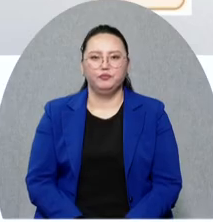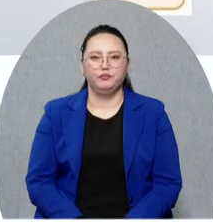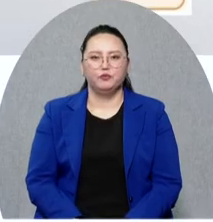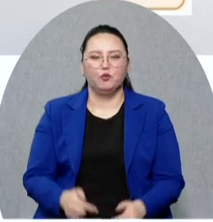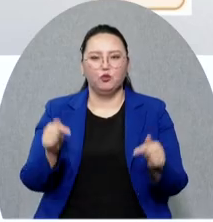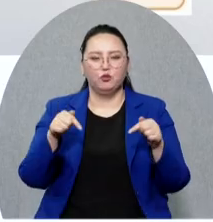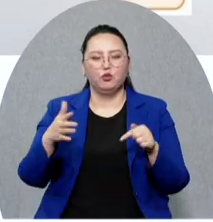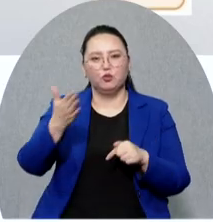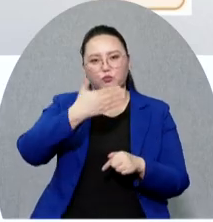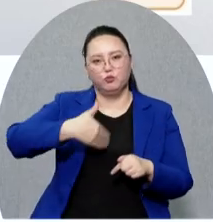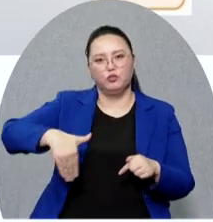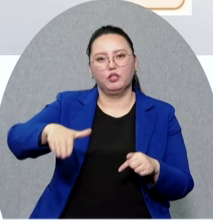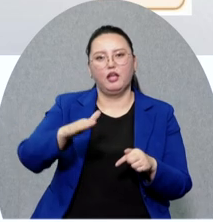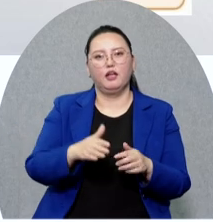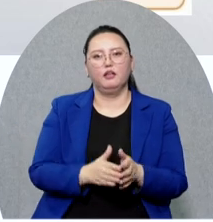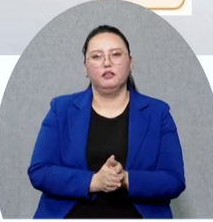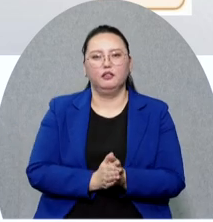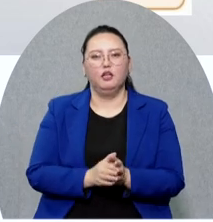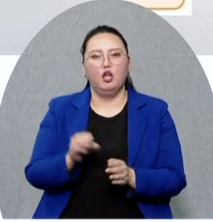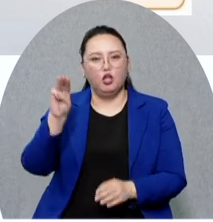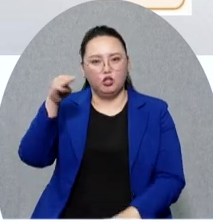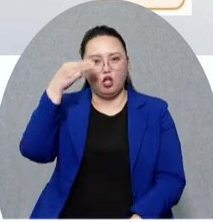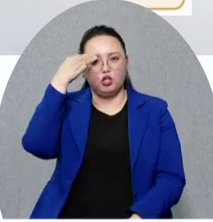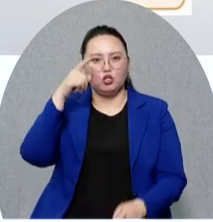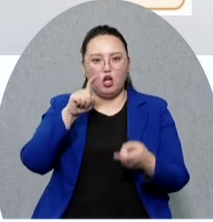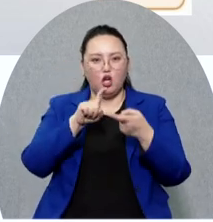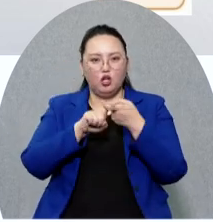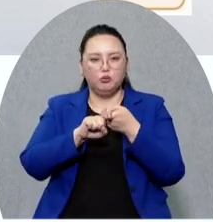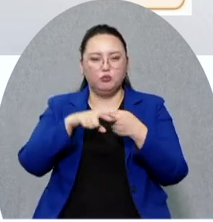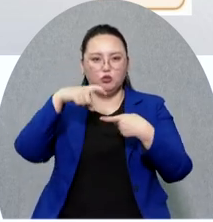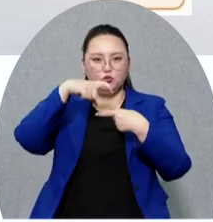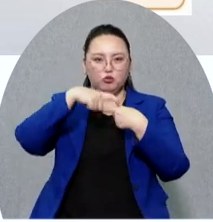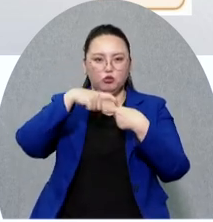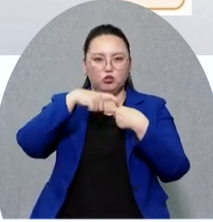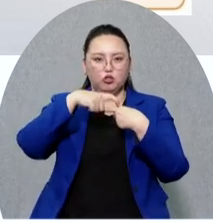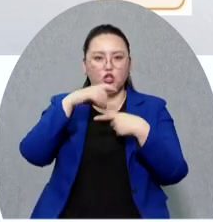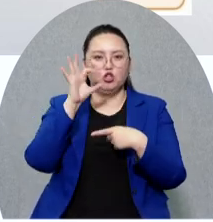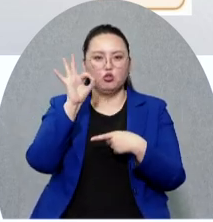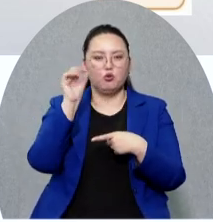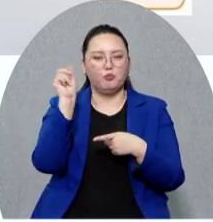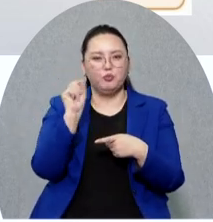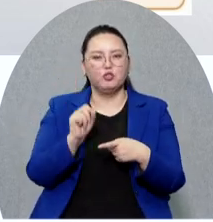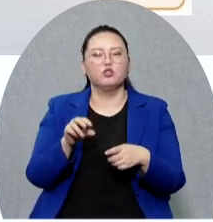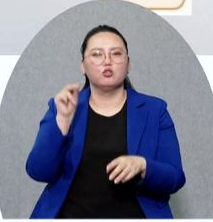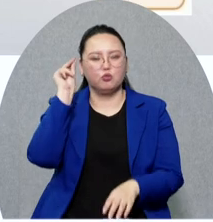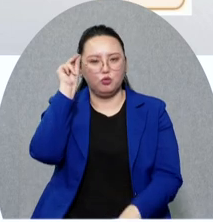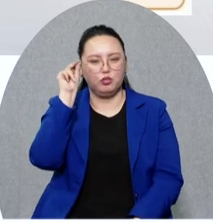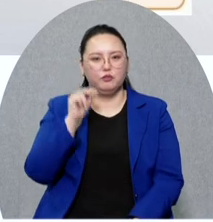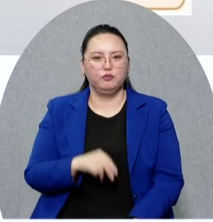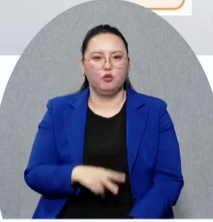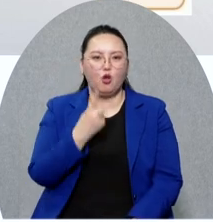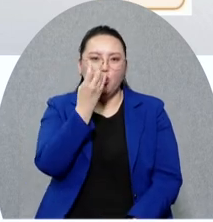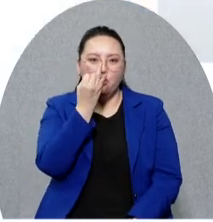Өнөөдөр бид бүгдээрээ тодотхон холбох нөхцлүүдийг алдаагүй зөв бичиж сурна. Үйл үгэнд